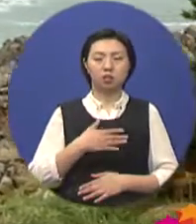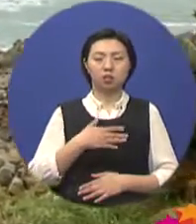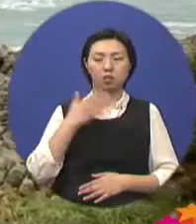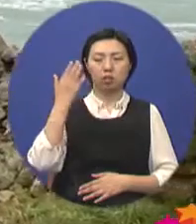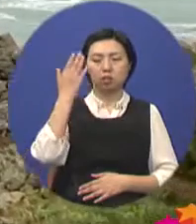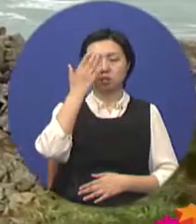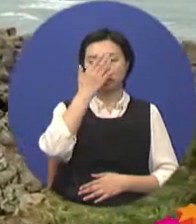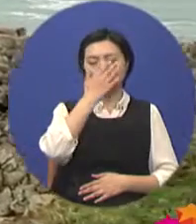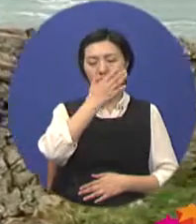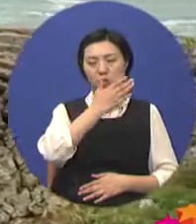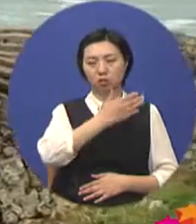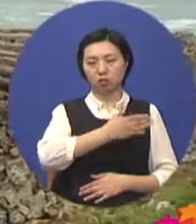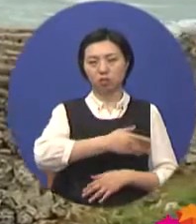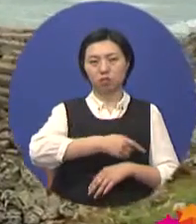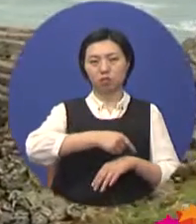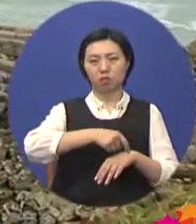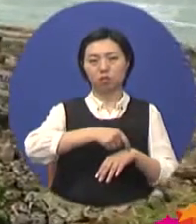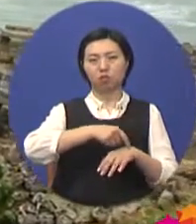내